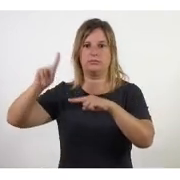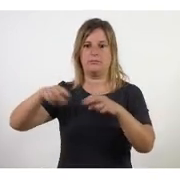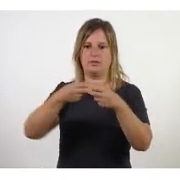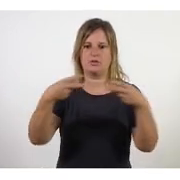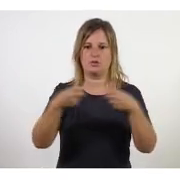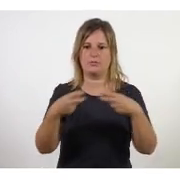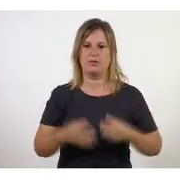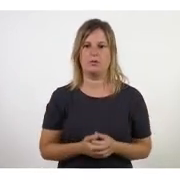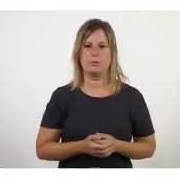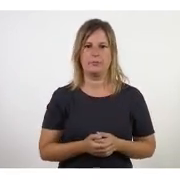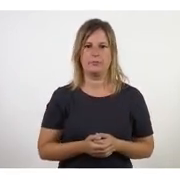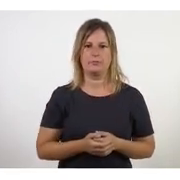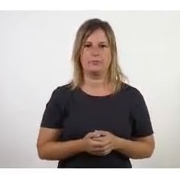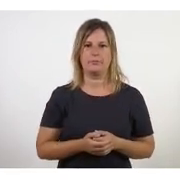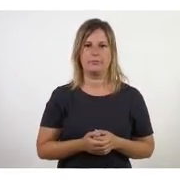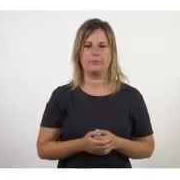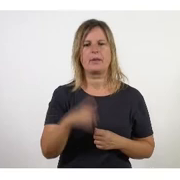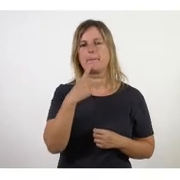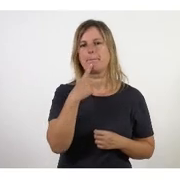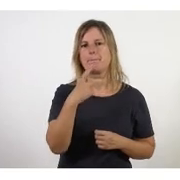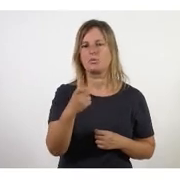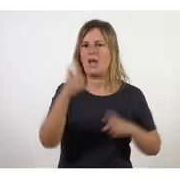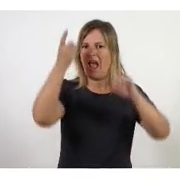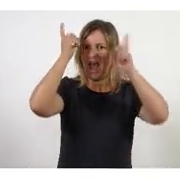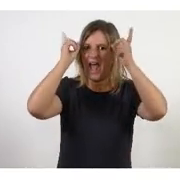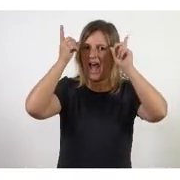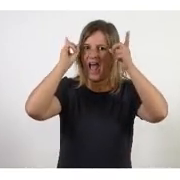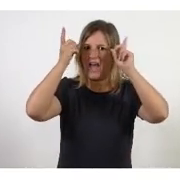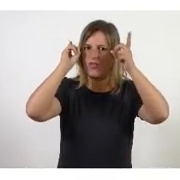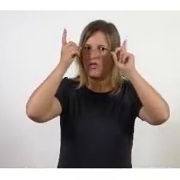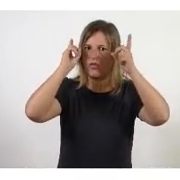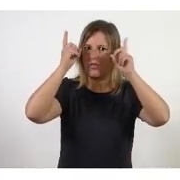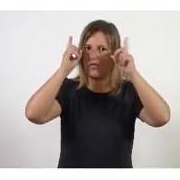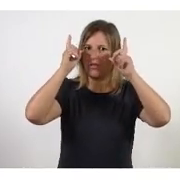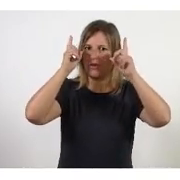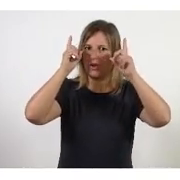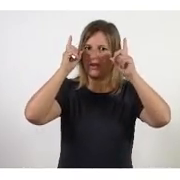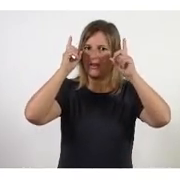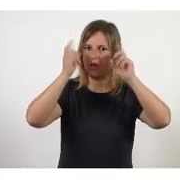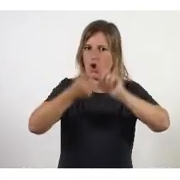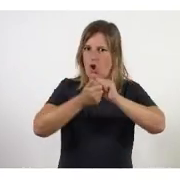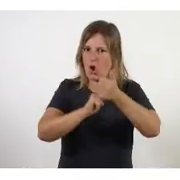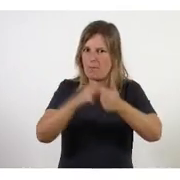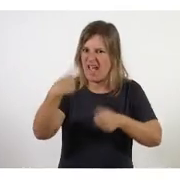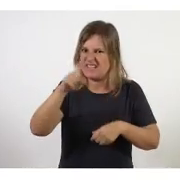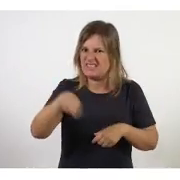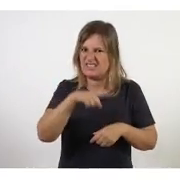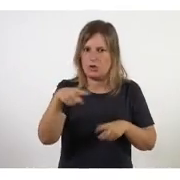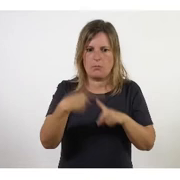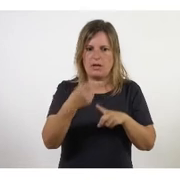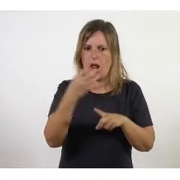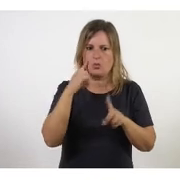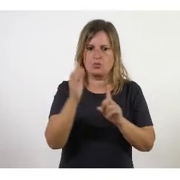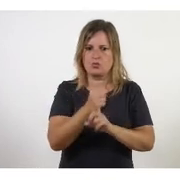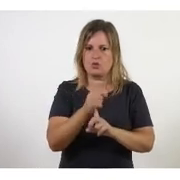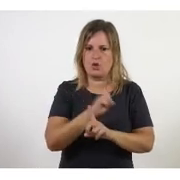Jordi, disculpa, sí. Saps a Android si existeix aquesta opció de copiar? Perquè les persones ens diuen que no la troben. No